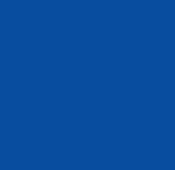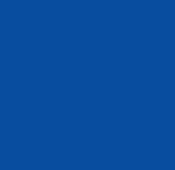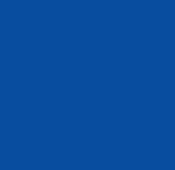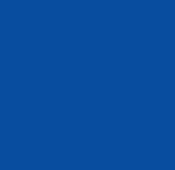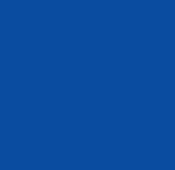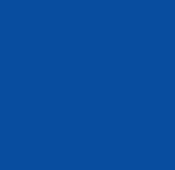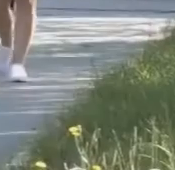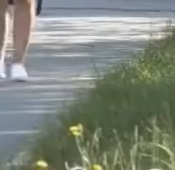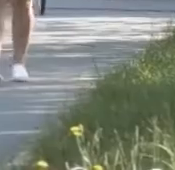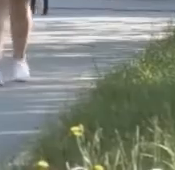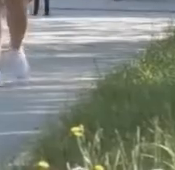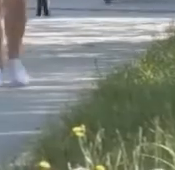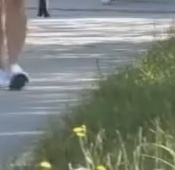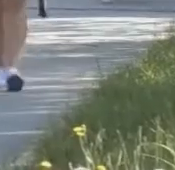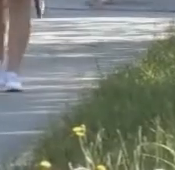Музика